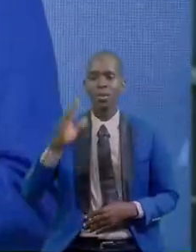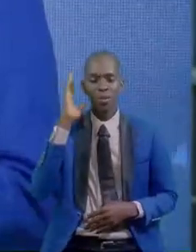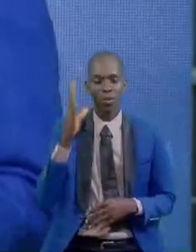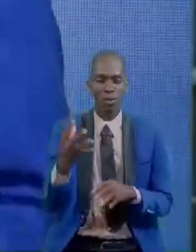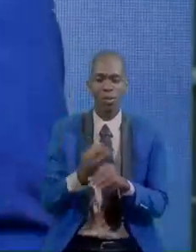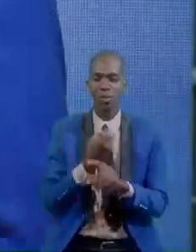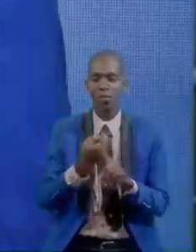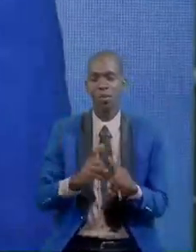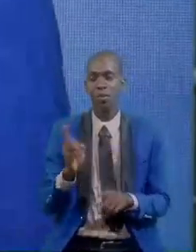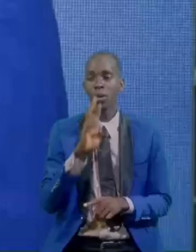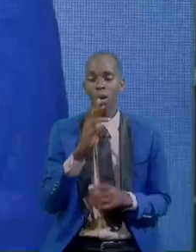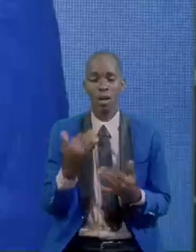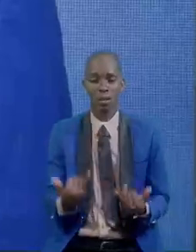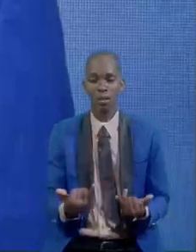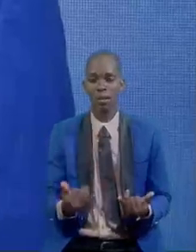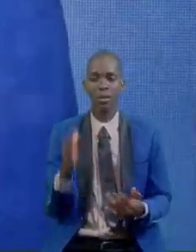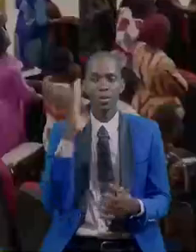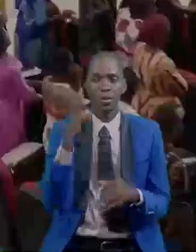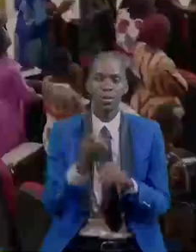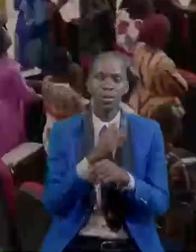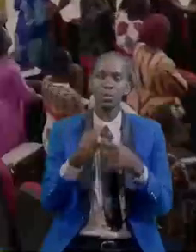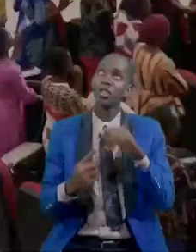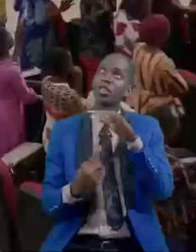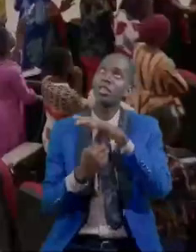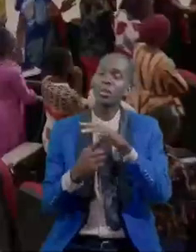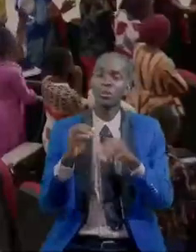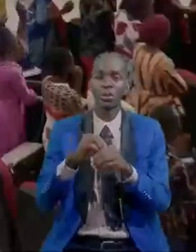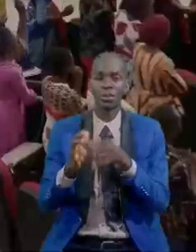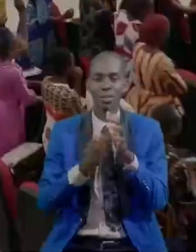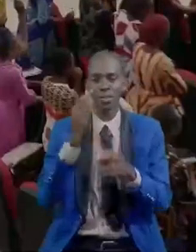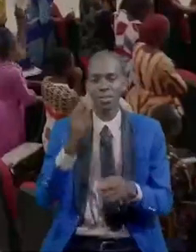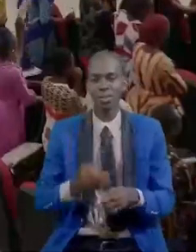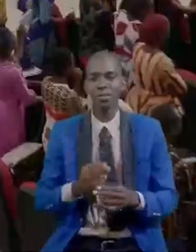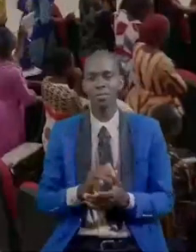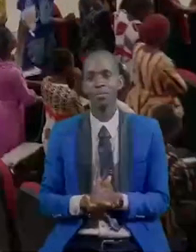Et le Seigneur te prendra de là où tu es et te conduira au sommet de la montagne.